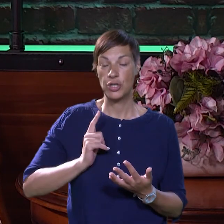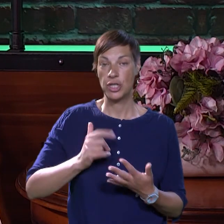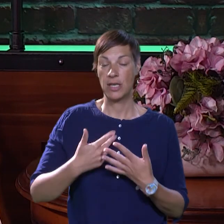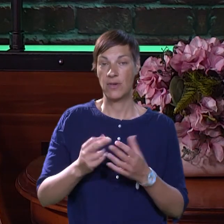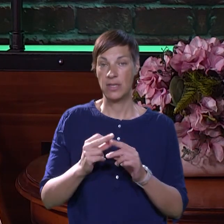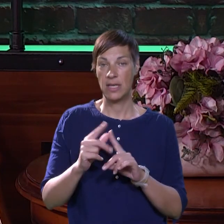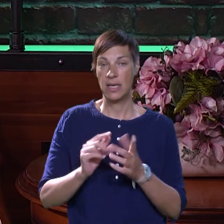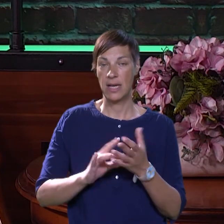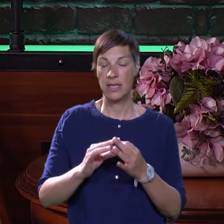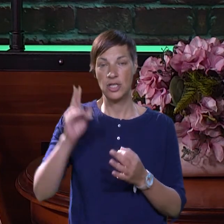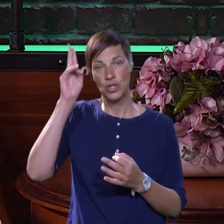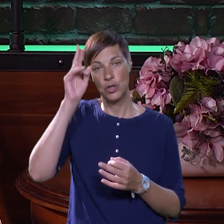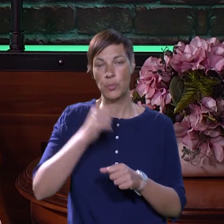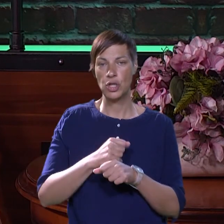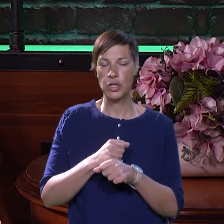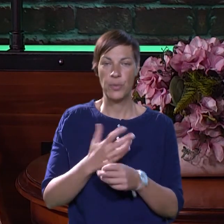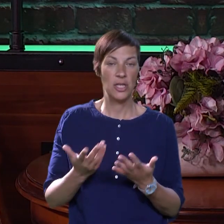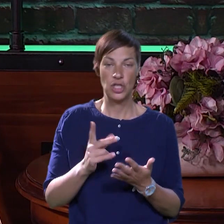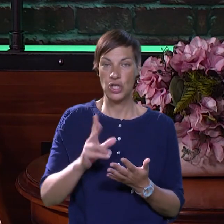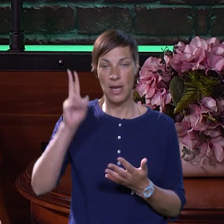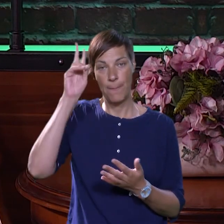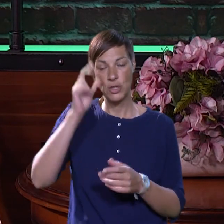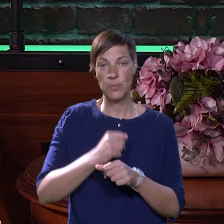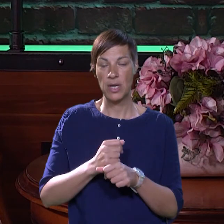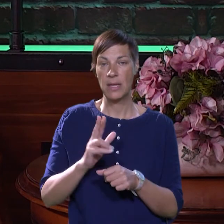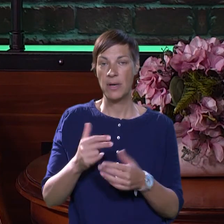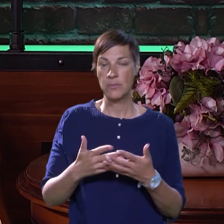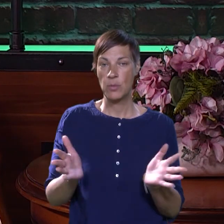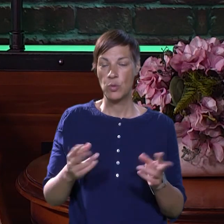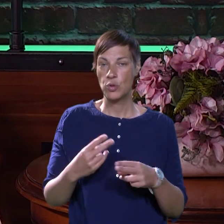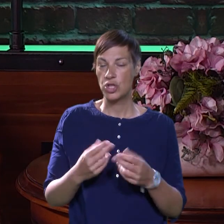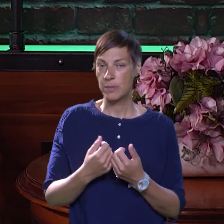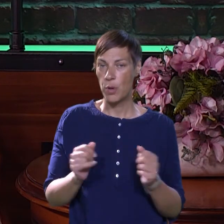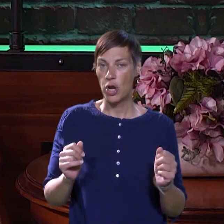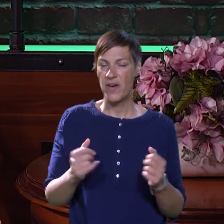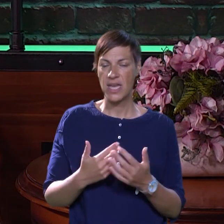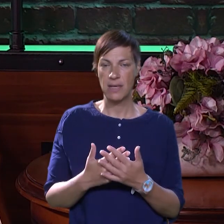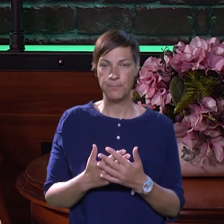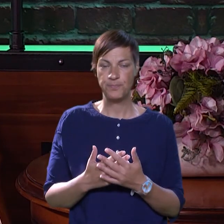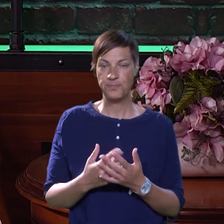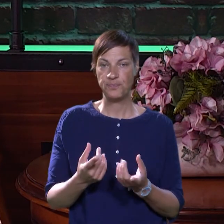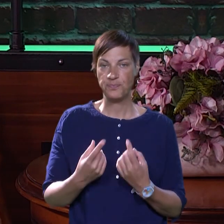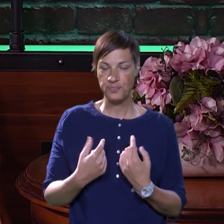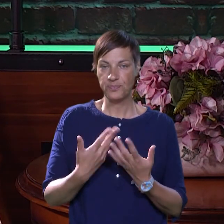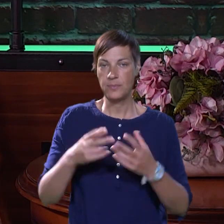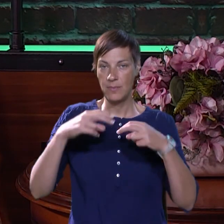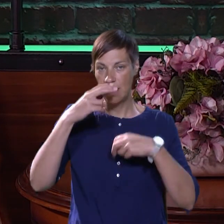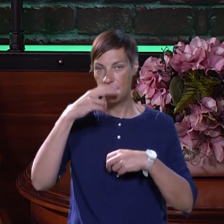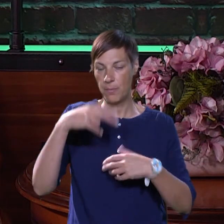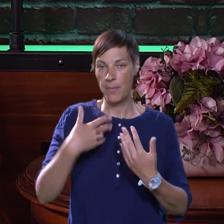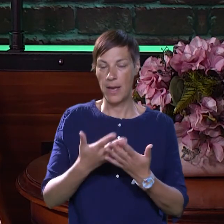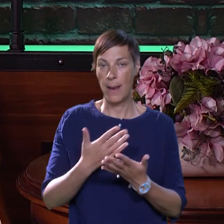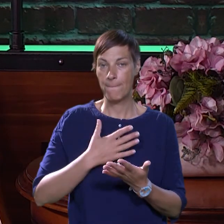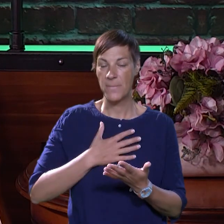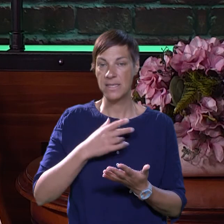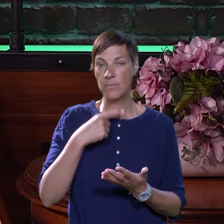od adrenalina, što smijemo raditi, što ne smijemo raditi, imali smo mogućnost otvoriti bolovanje itd. itd. Ali su nas informirali i